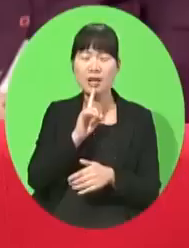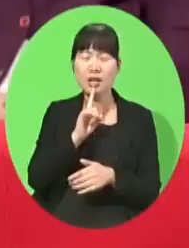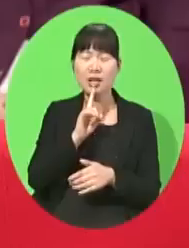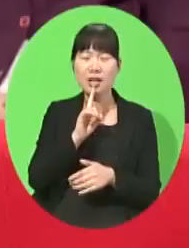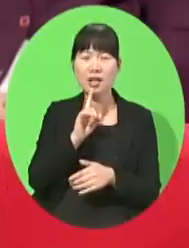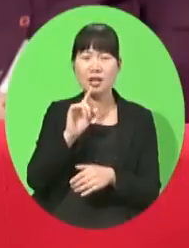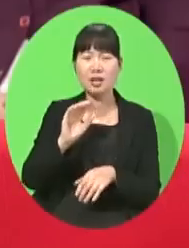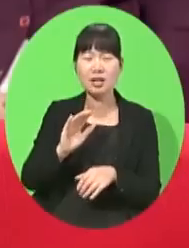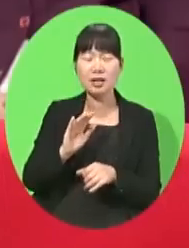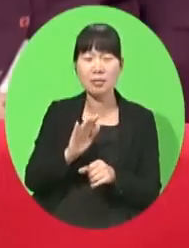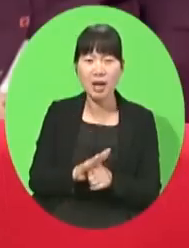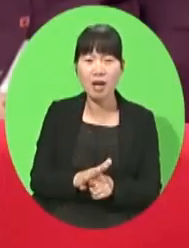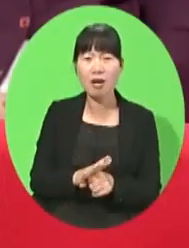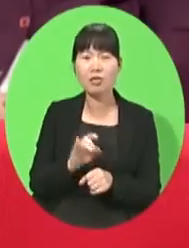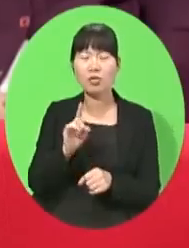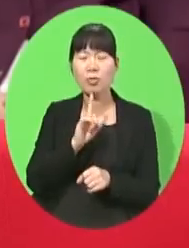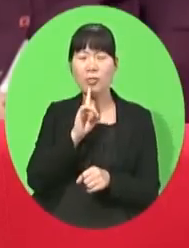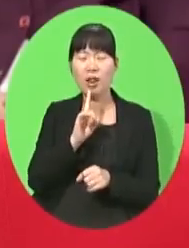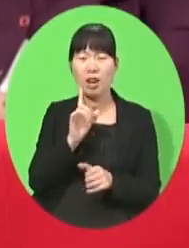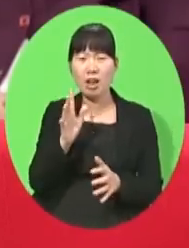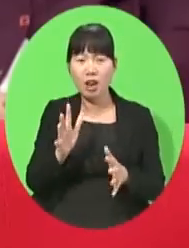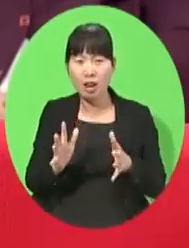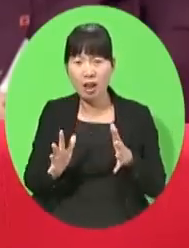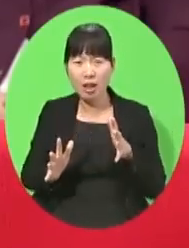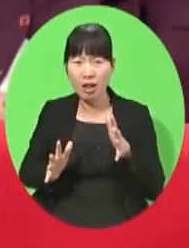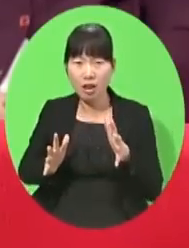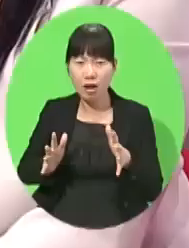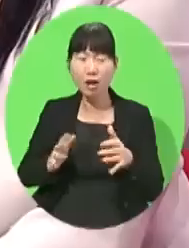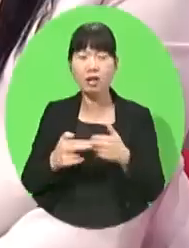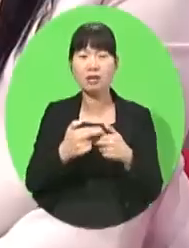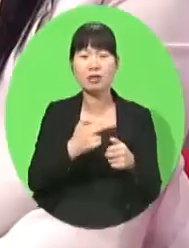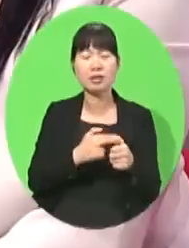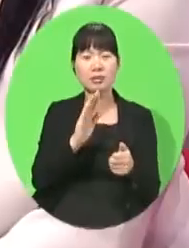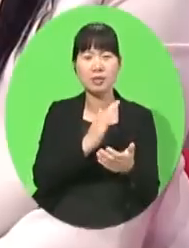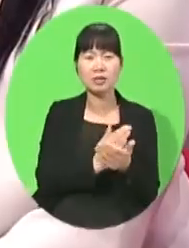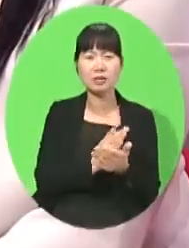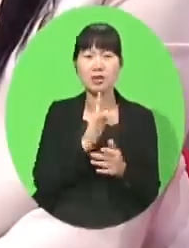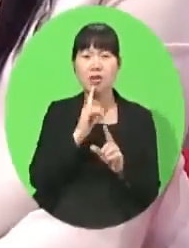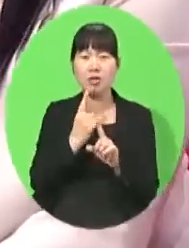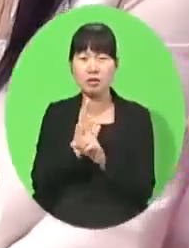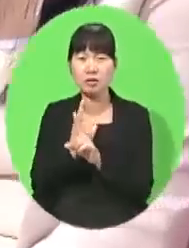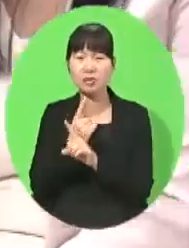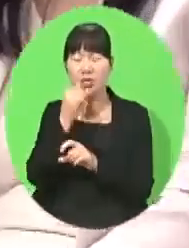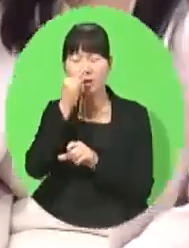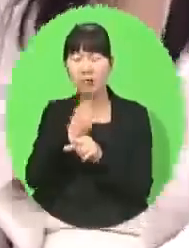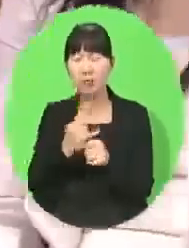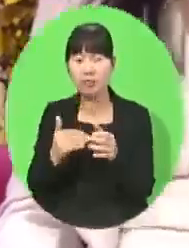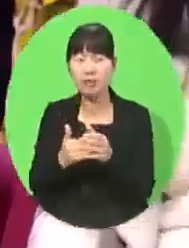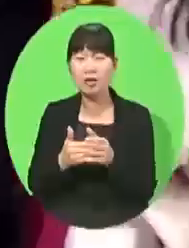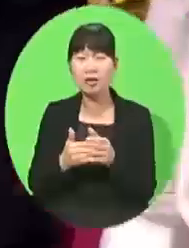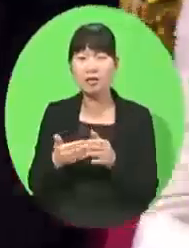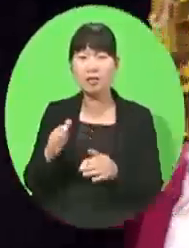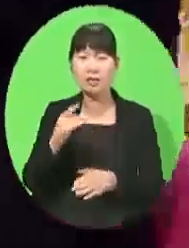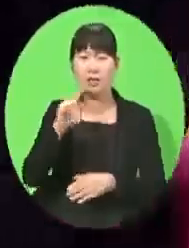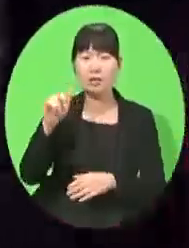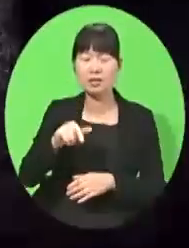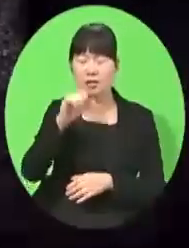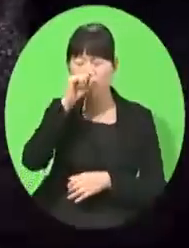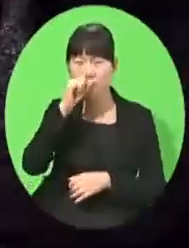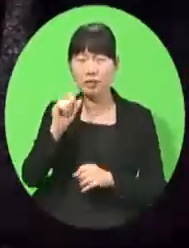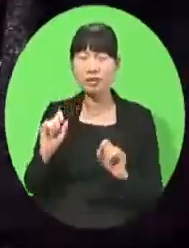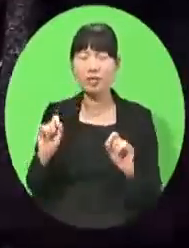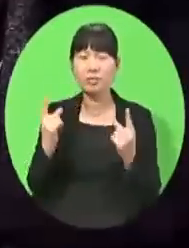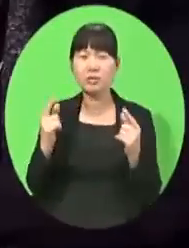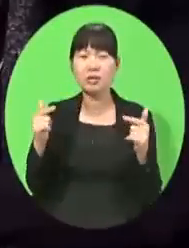그런 것이었는데 의사 선생님은 하지 말라 그러지만 저는 언어치료까지 했거든요. 그런데 틱이 좋아지면서 그것도